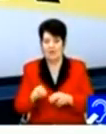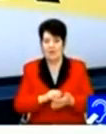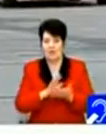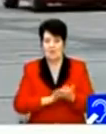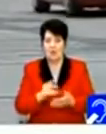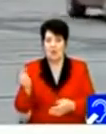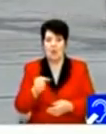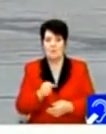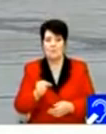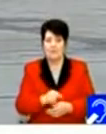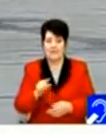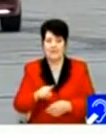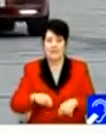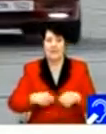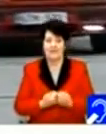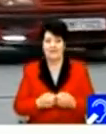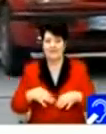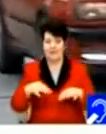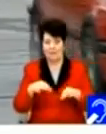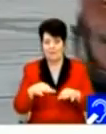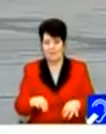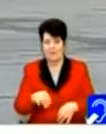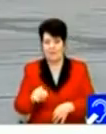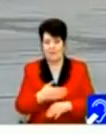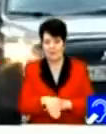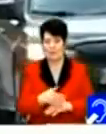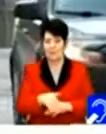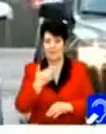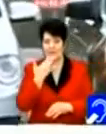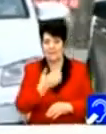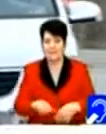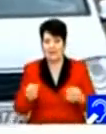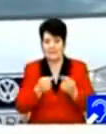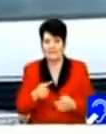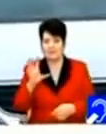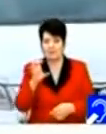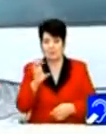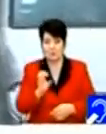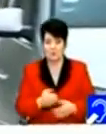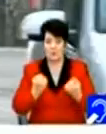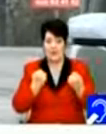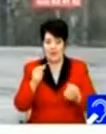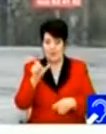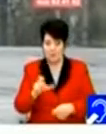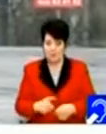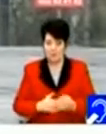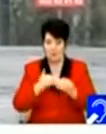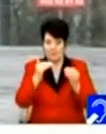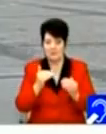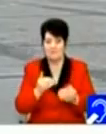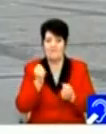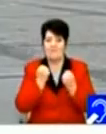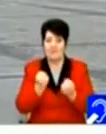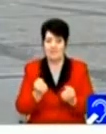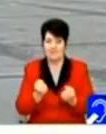peste 1000 de încălcări ale legislației rutiere pe drumurile naționale. Mai exact, peste 500 de conducători auto au depășit limita de